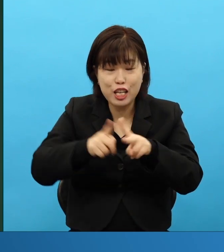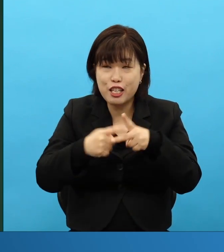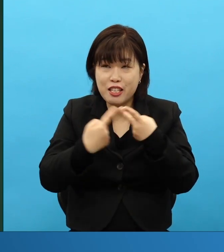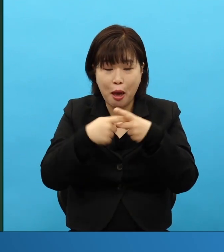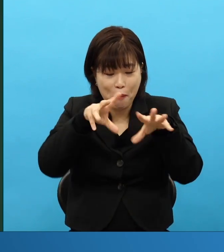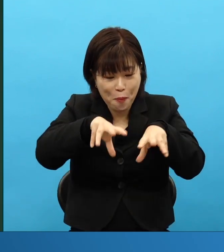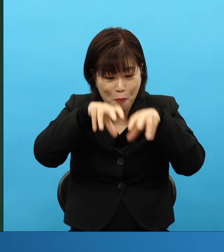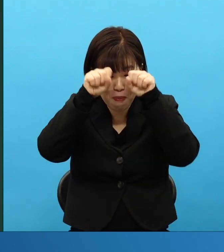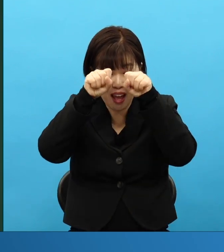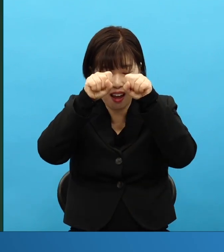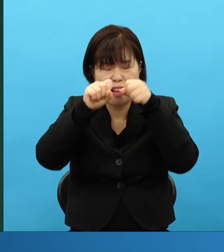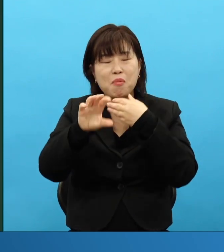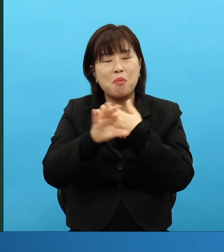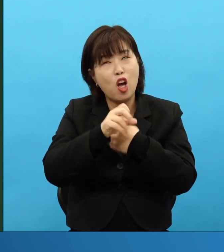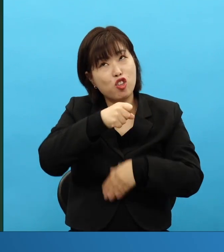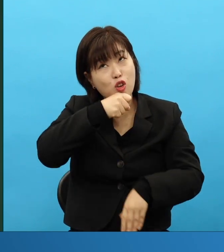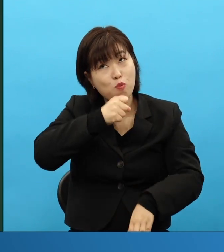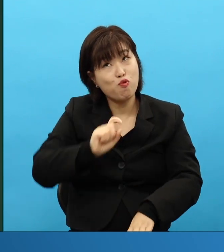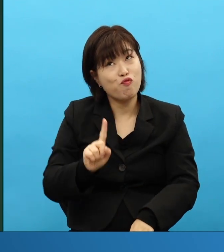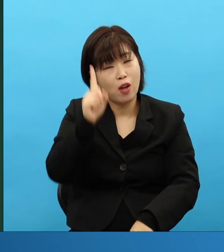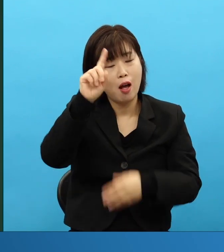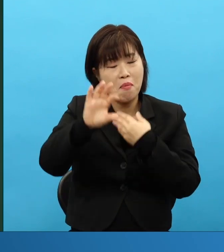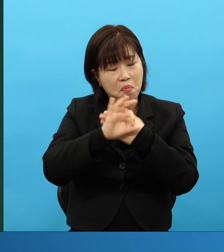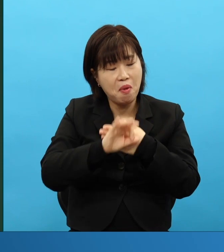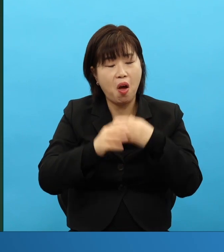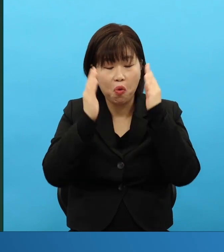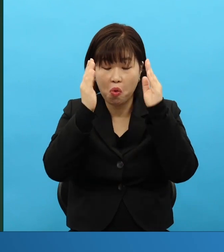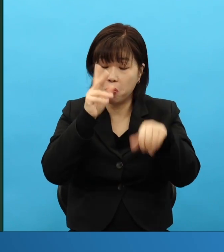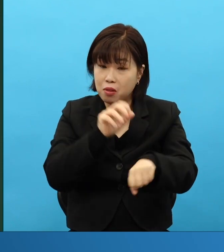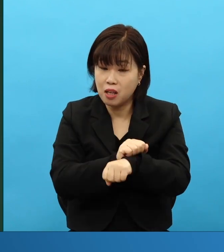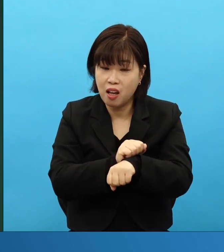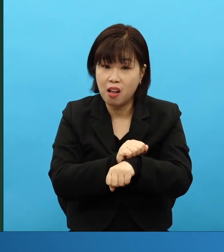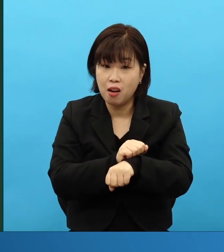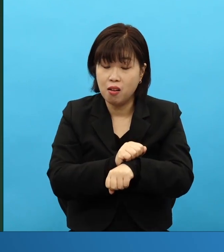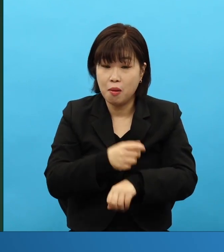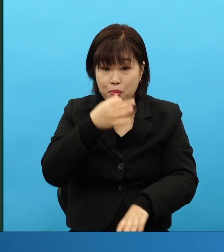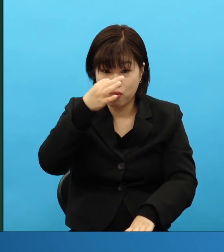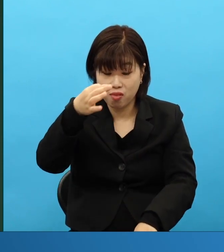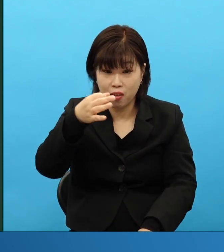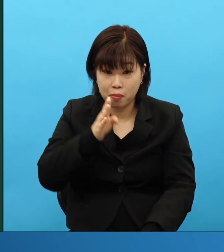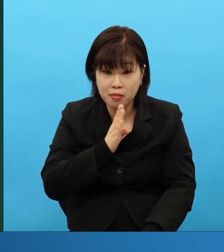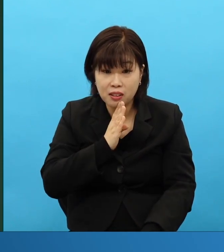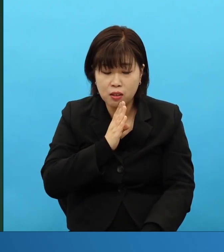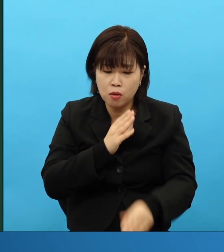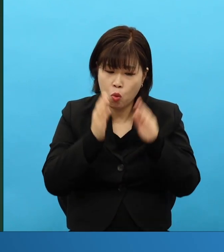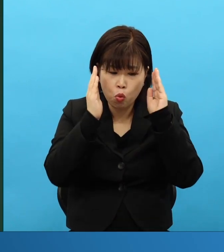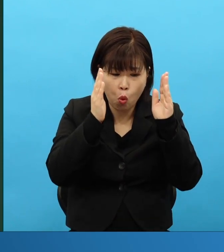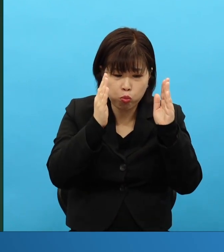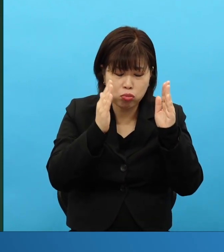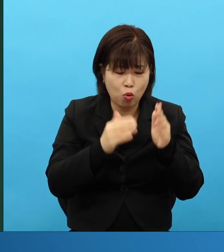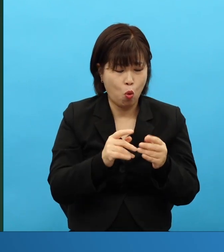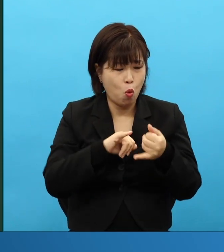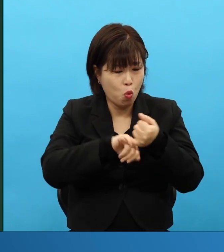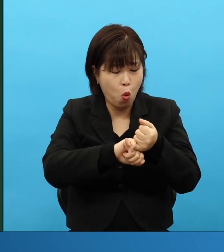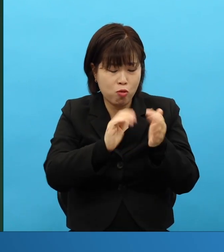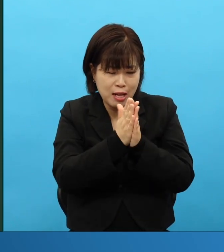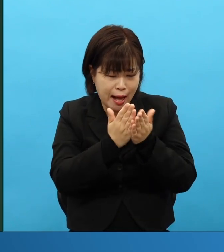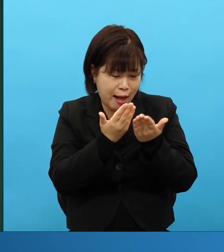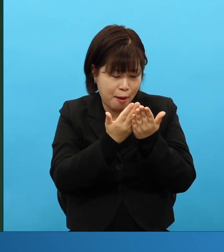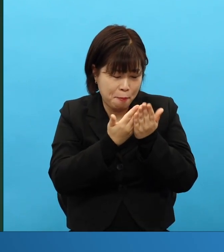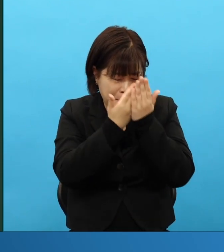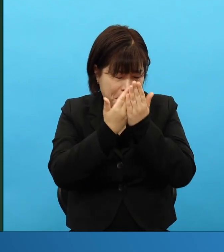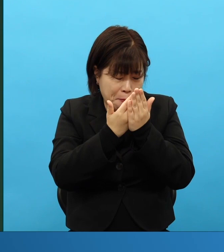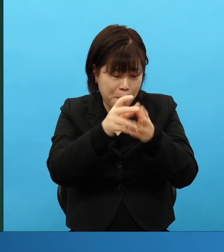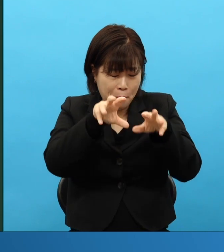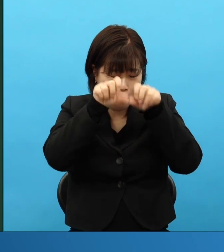not so good? 아니 그 손흥민이가 축구하기 다행이지. 딴 거 했으면 되겠어요? I'm so glad that Son Heung-min is actually a soccer player. What would have happened